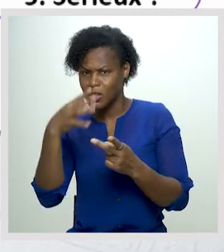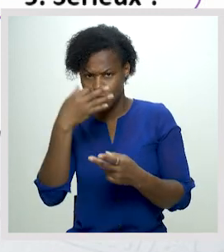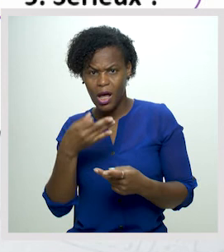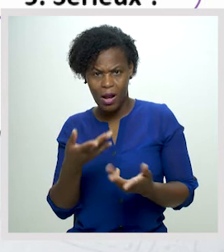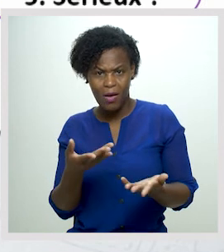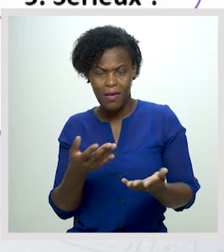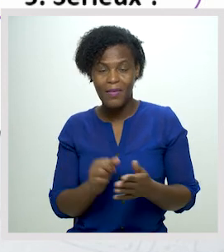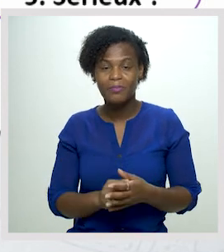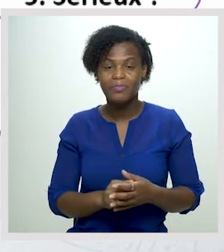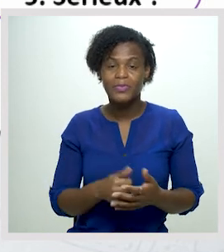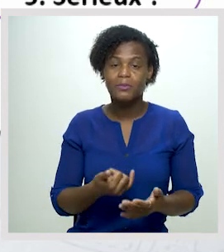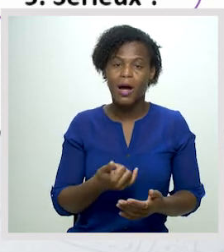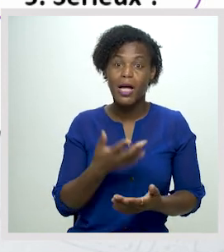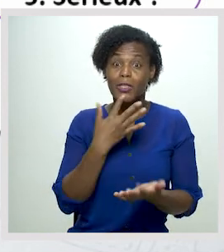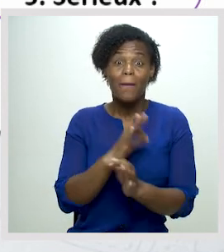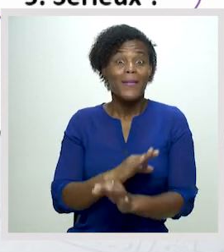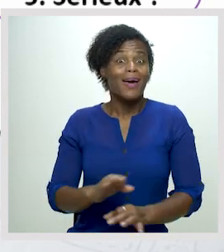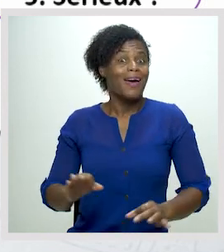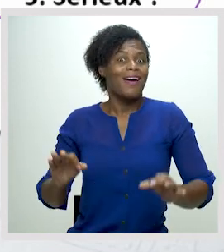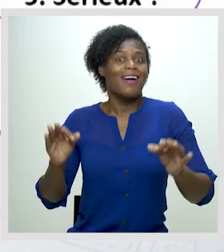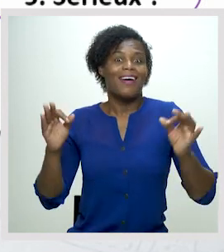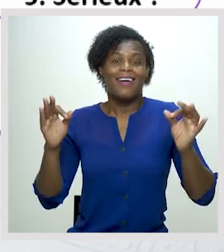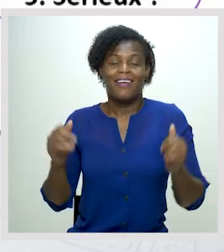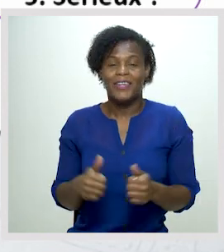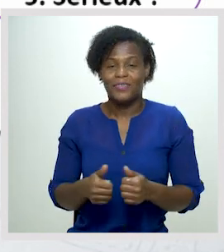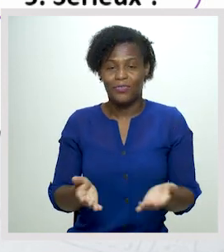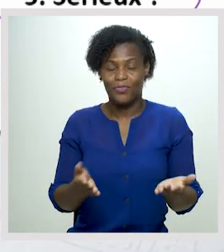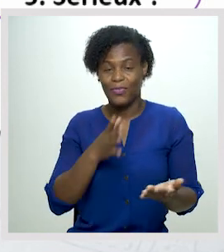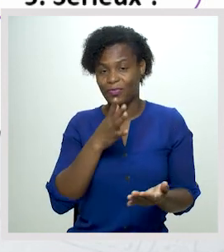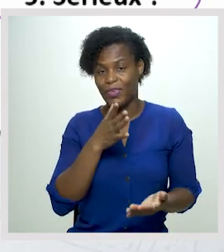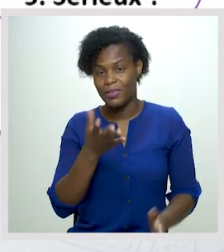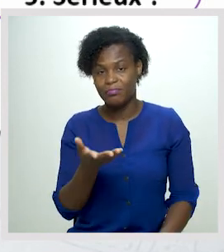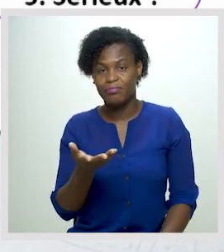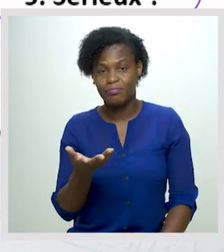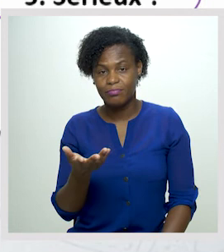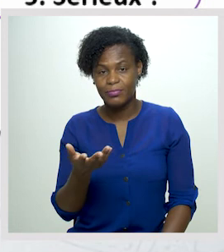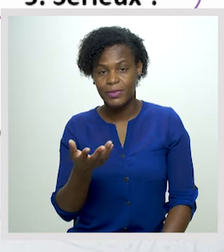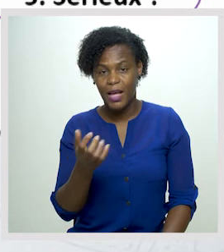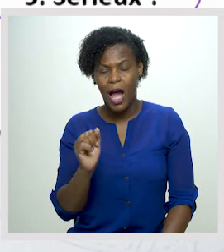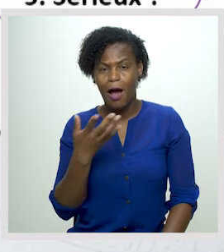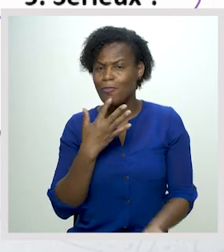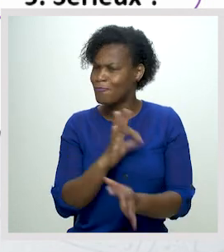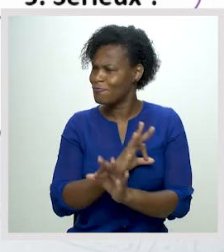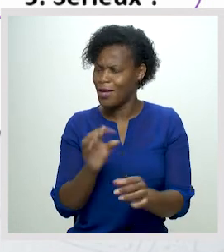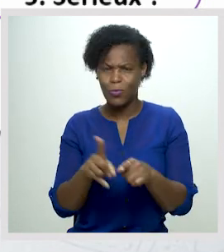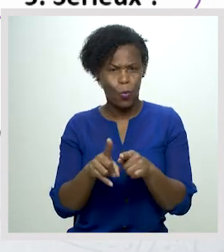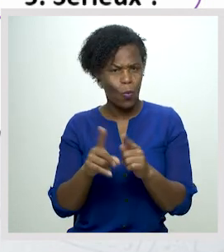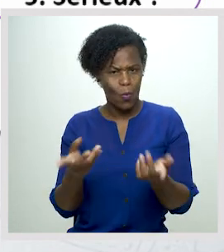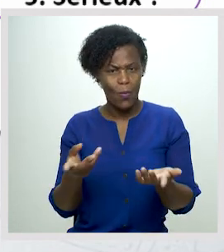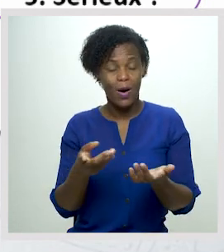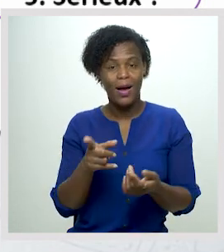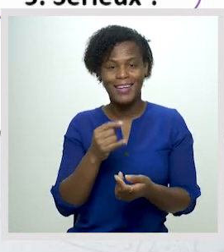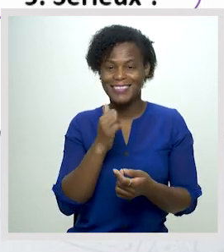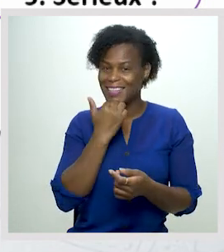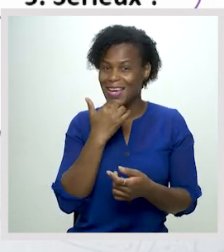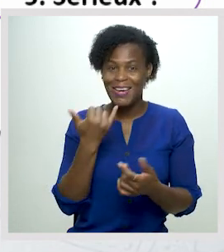sérieux et c'est super. On va dire c'est génial. Il